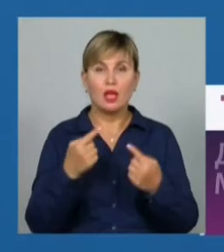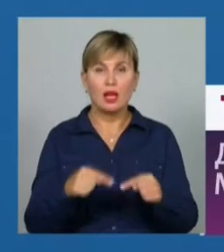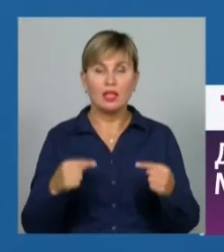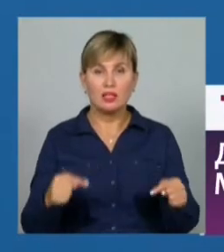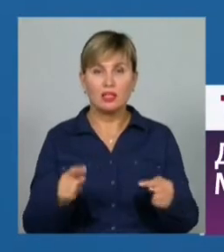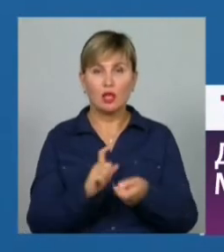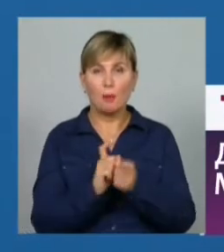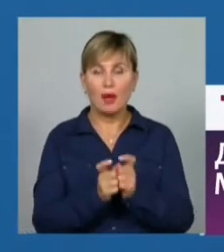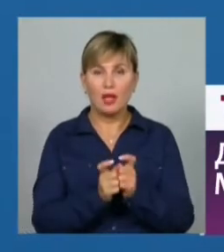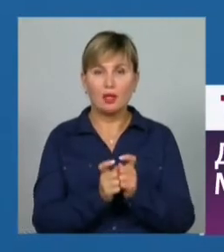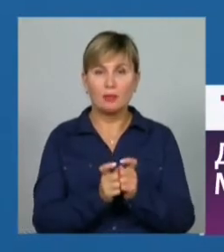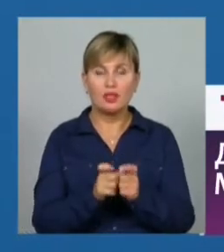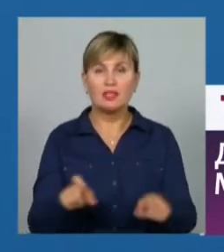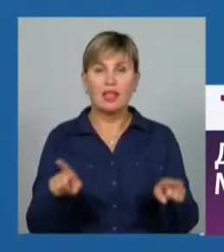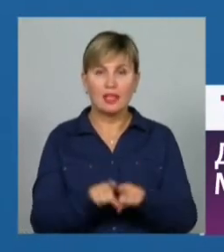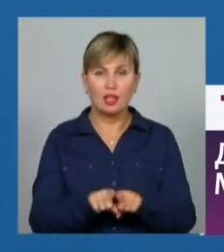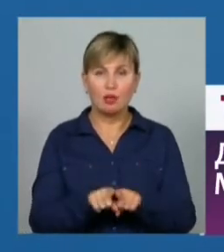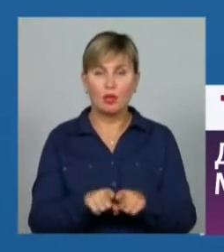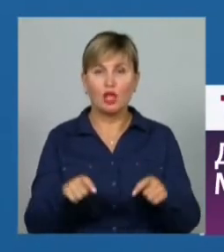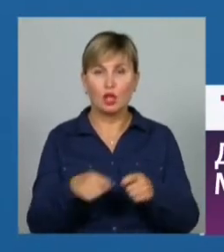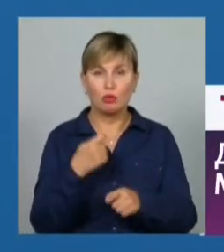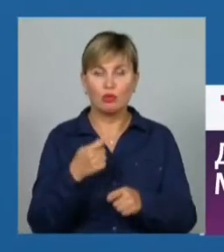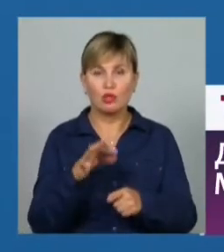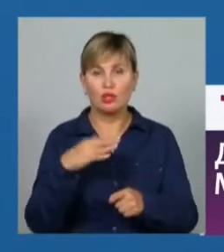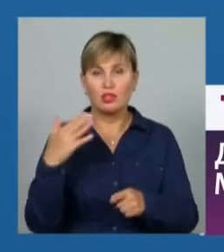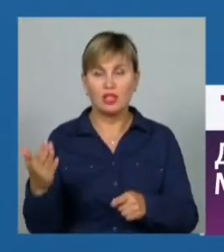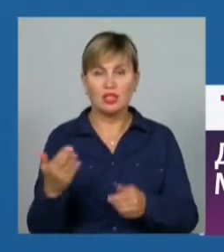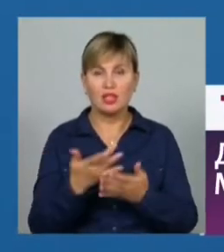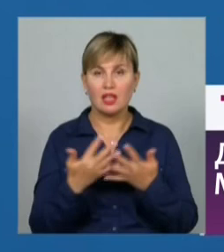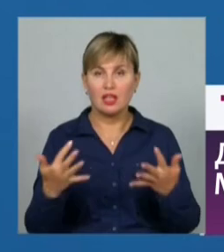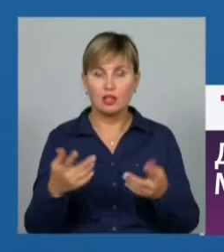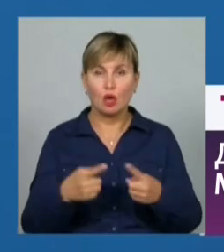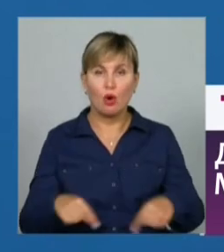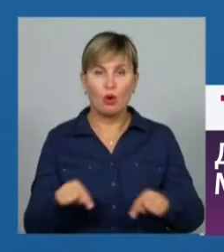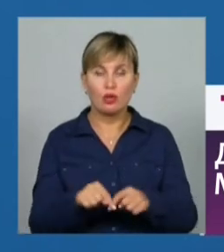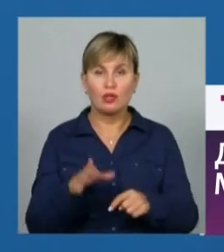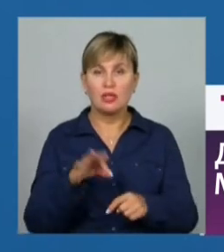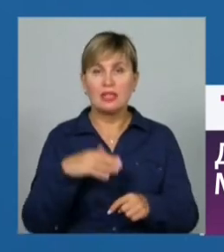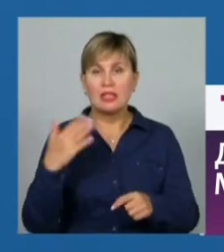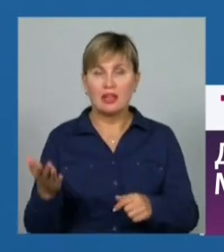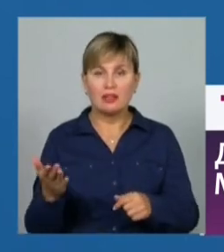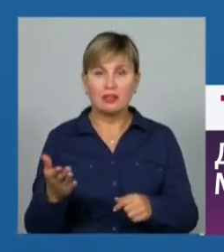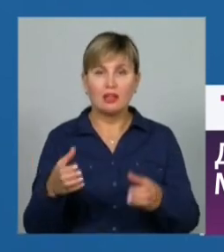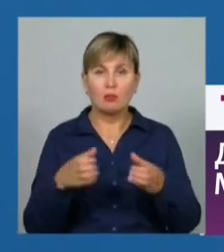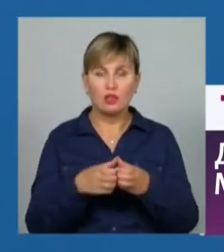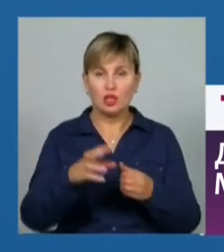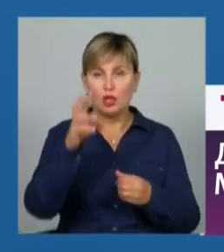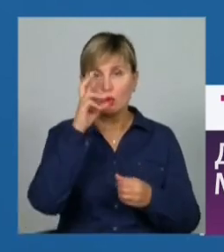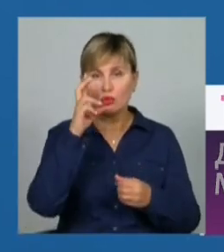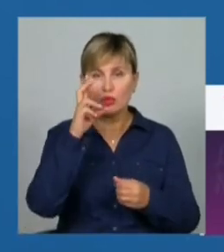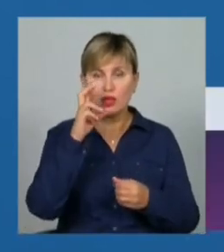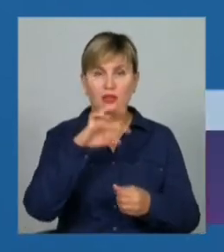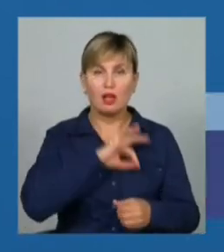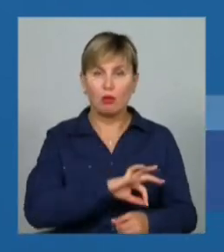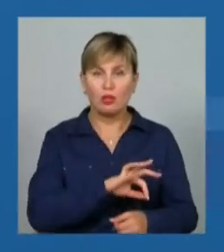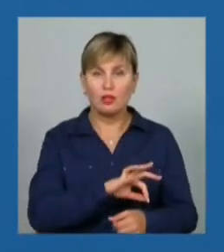методы борьбы с подобными нарушениями со стороны фискальных органов, со стороны Комитета государственных